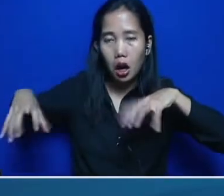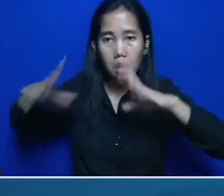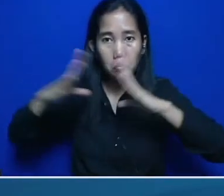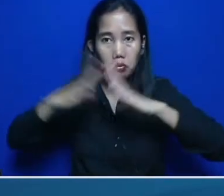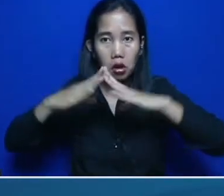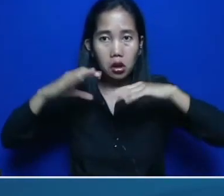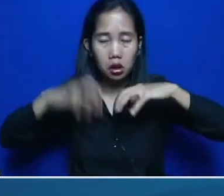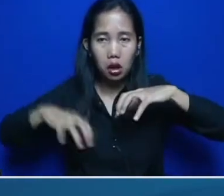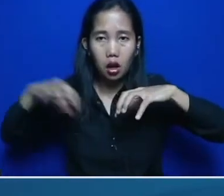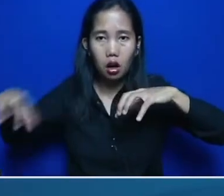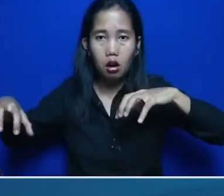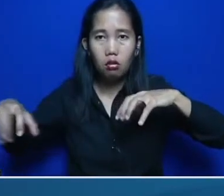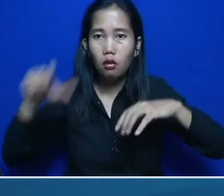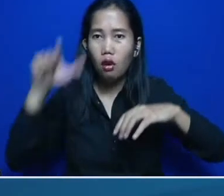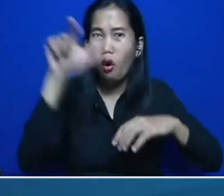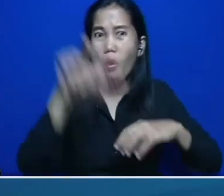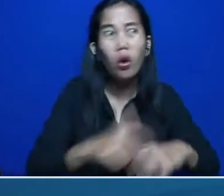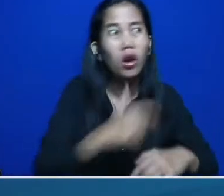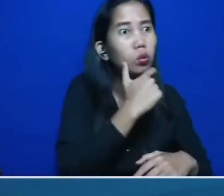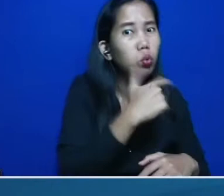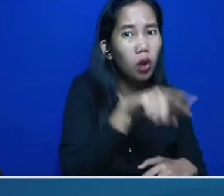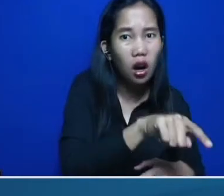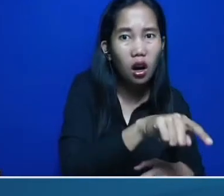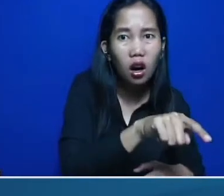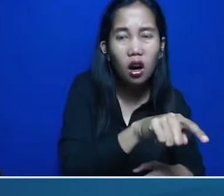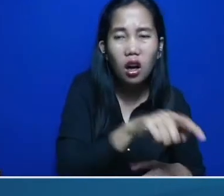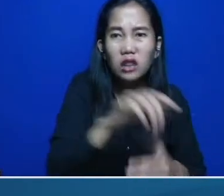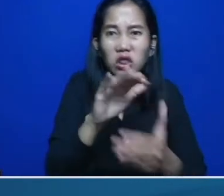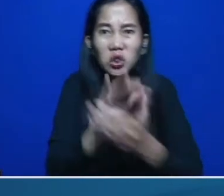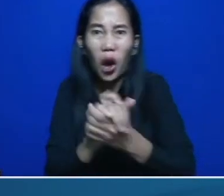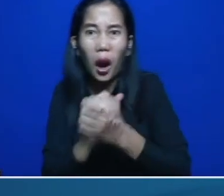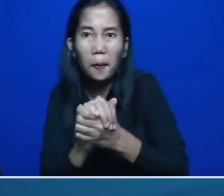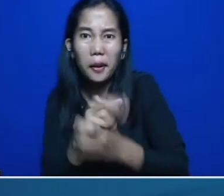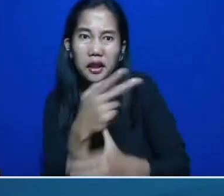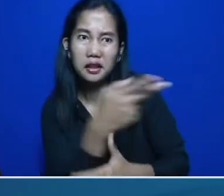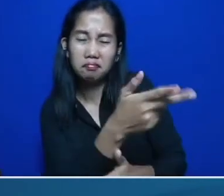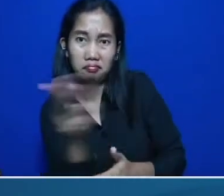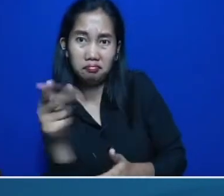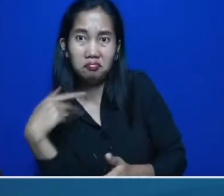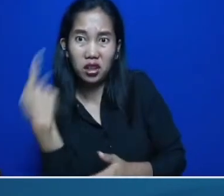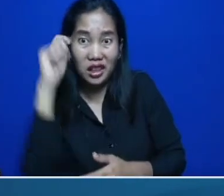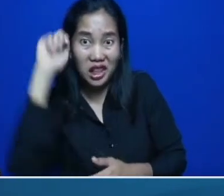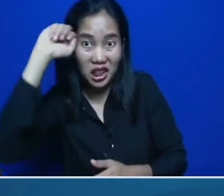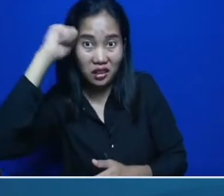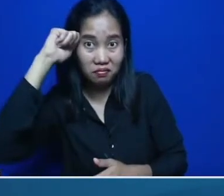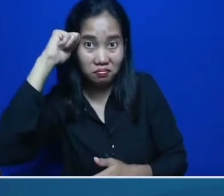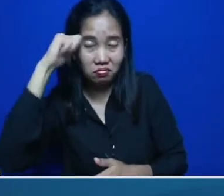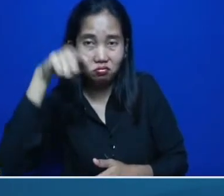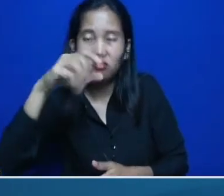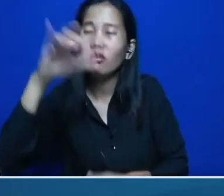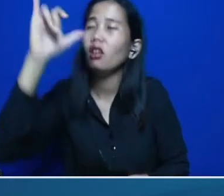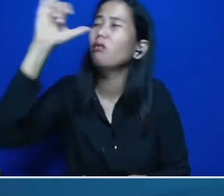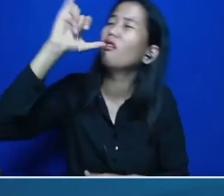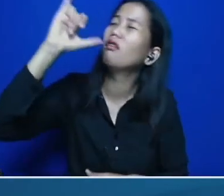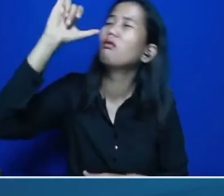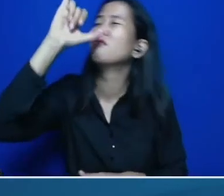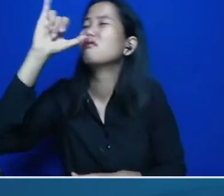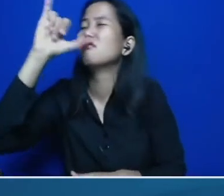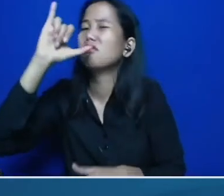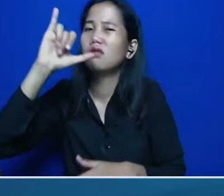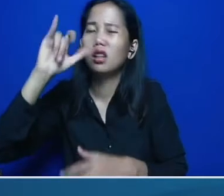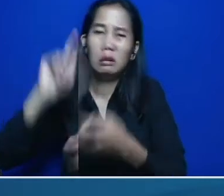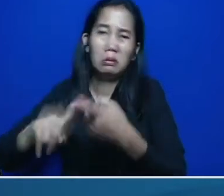mereka celaka kata firman Tuhan dalam jesaya fasa kelima